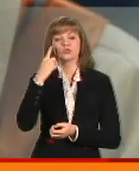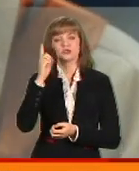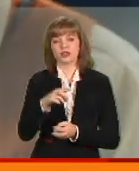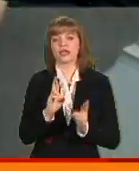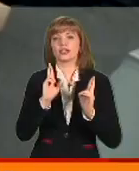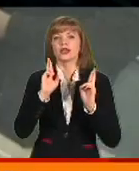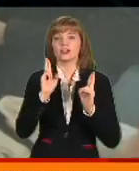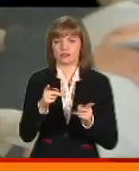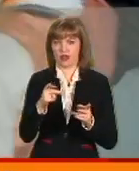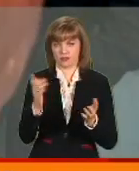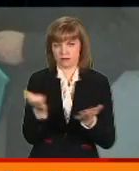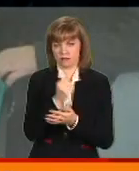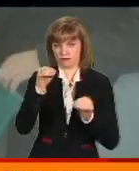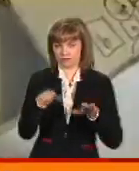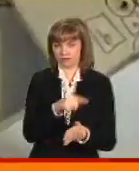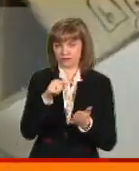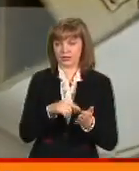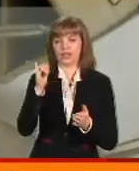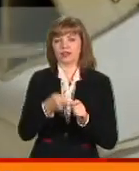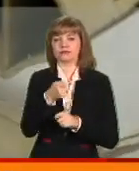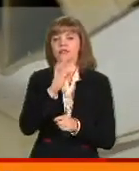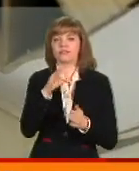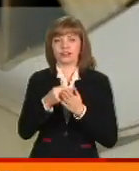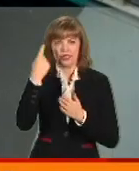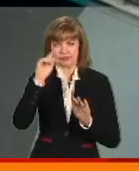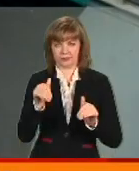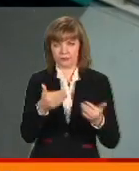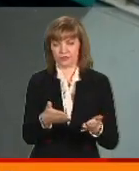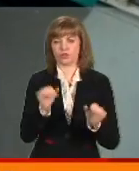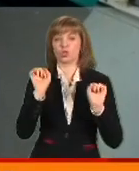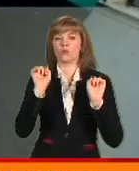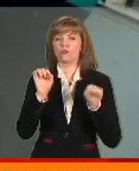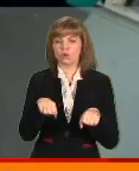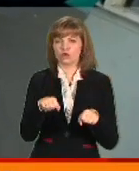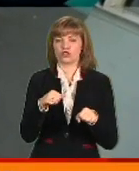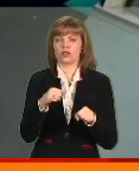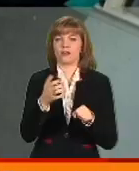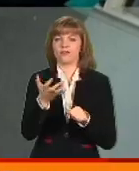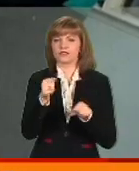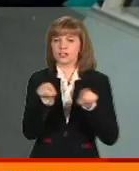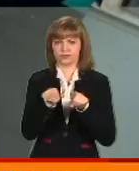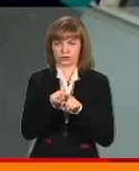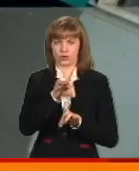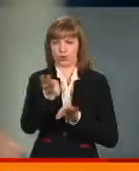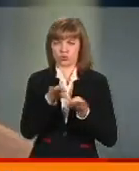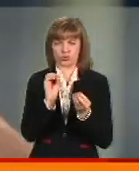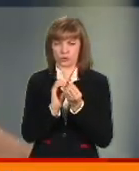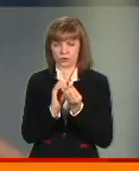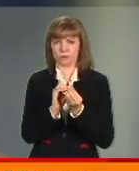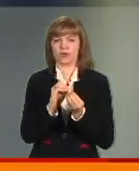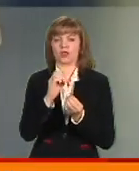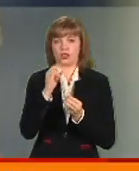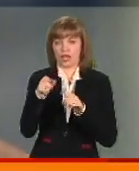знає, як вирватися з цього кола і подає власний винахід. Можна вполне взяти точно таку ж конструкцію